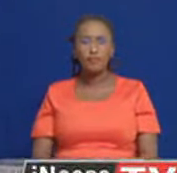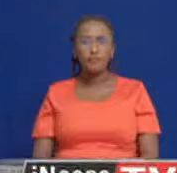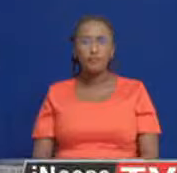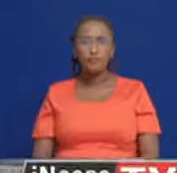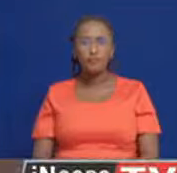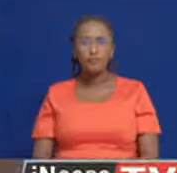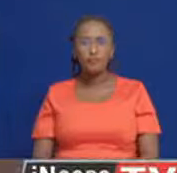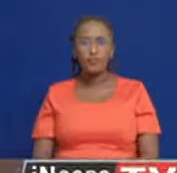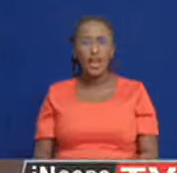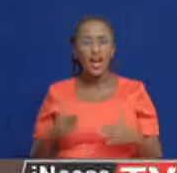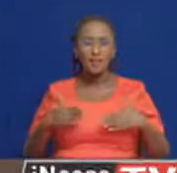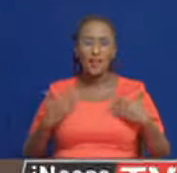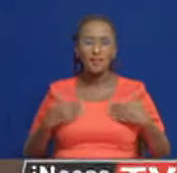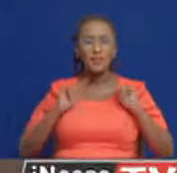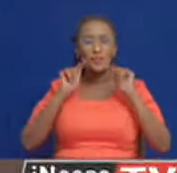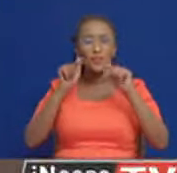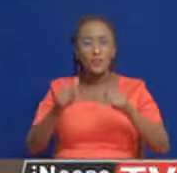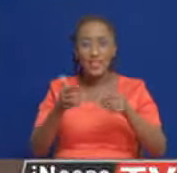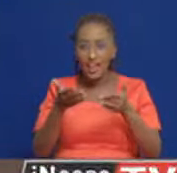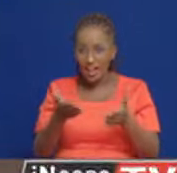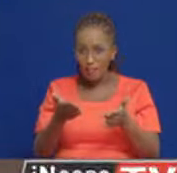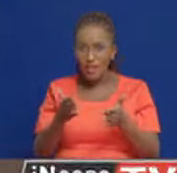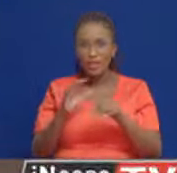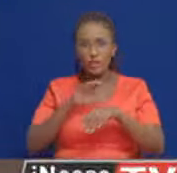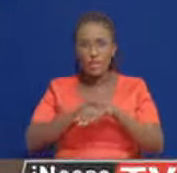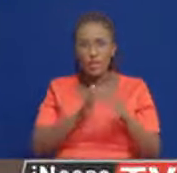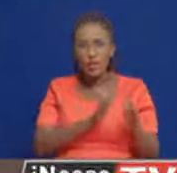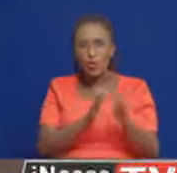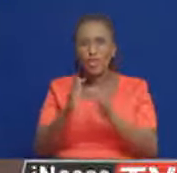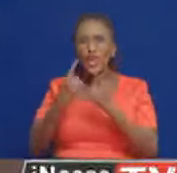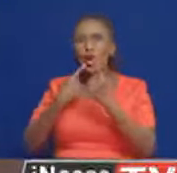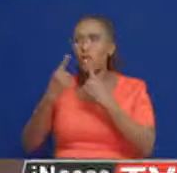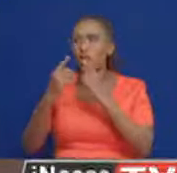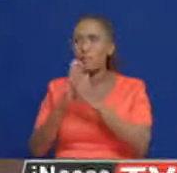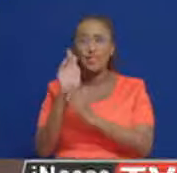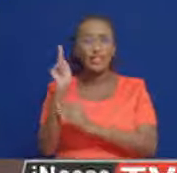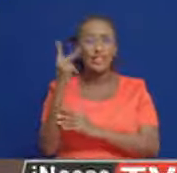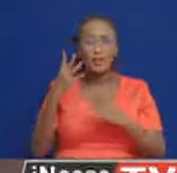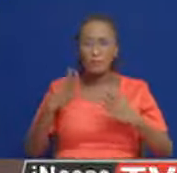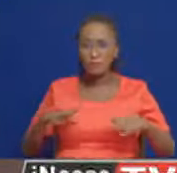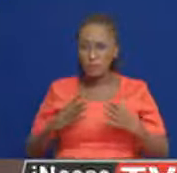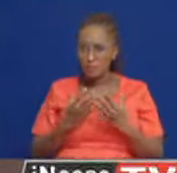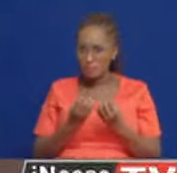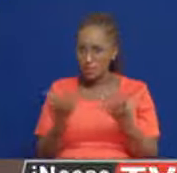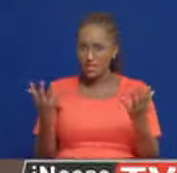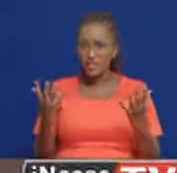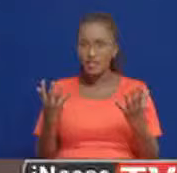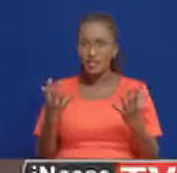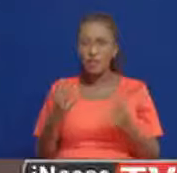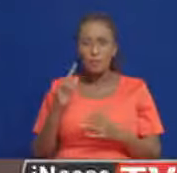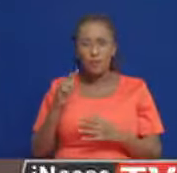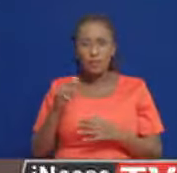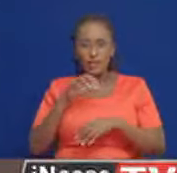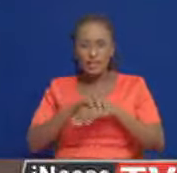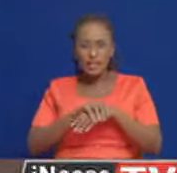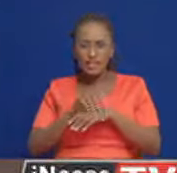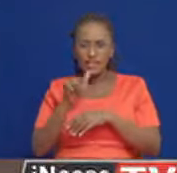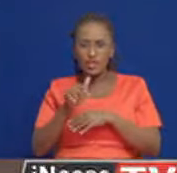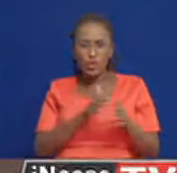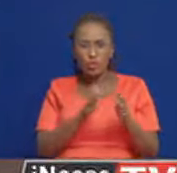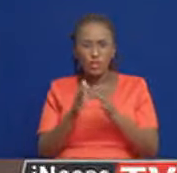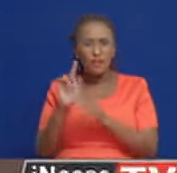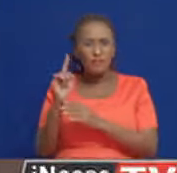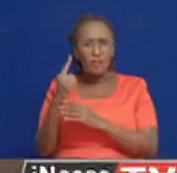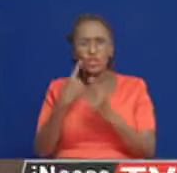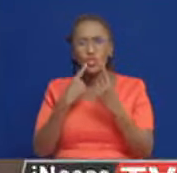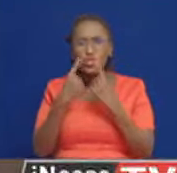2024? Asante sana, kuja mahali hapa na kuwa na nafasi ya kuweza kuzungumza na Wakenya wengi. Ile posture ambayo nachukua wakati huu ni kwamba tuzungumziane,